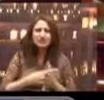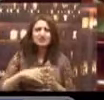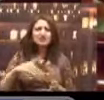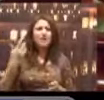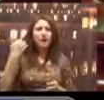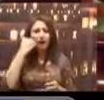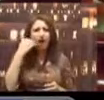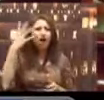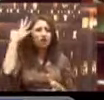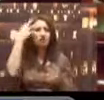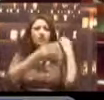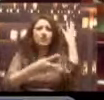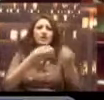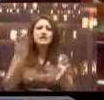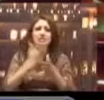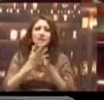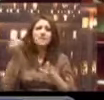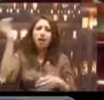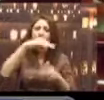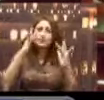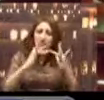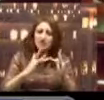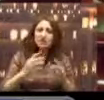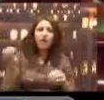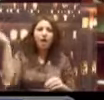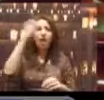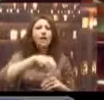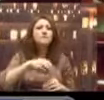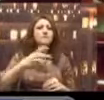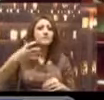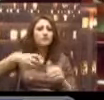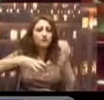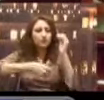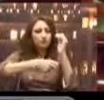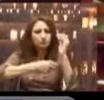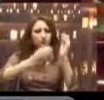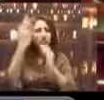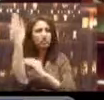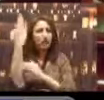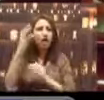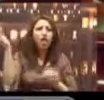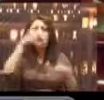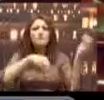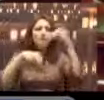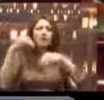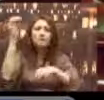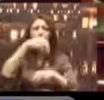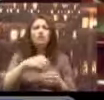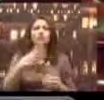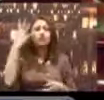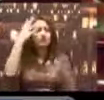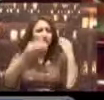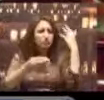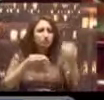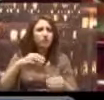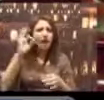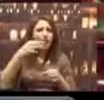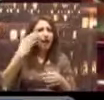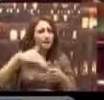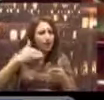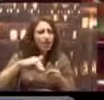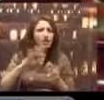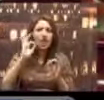برعوا لها. بس أنا في الآخر والله عندي يعني غير الجهة المعينة يعني، لا يعني محتاجين نتبرع وخلاص، محتاجين الخير في